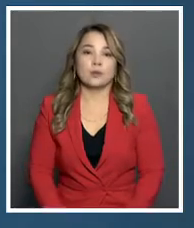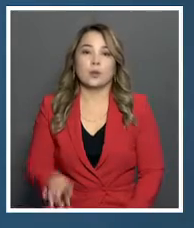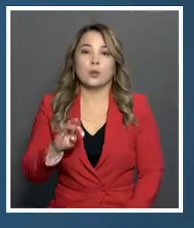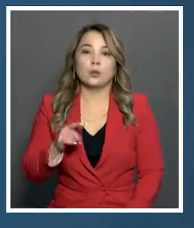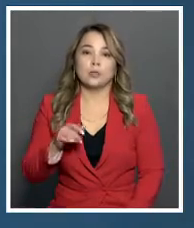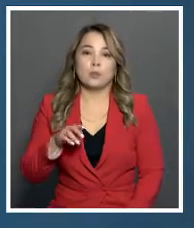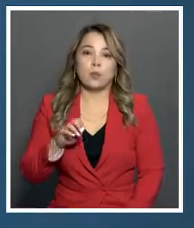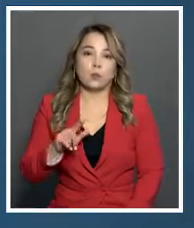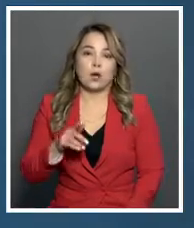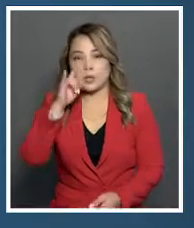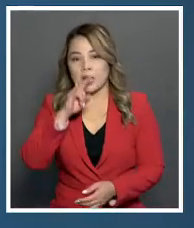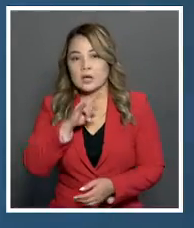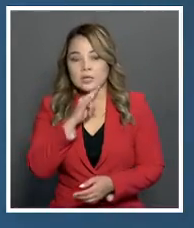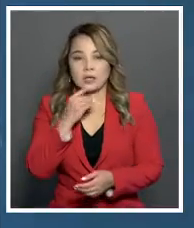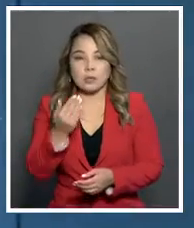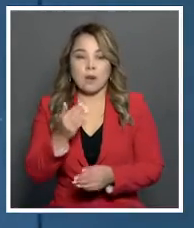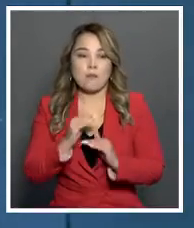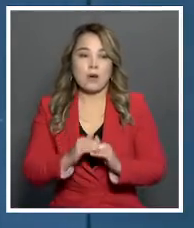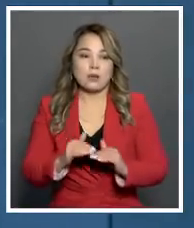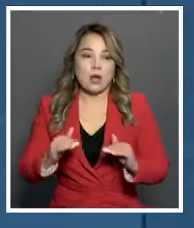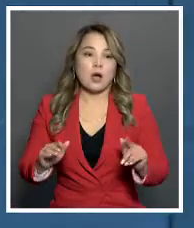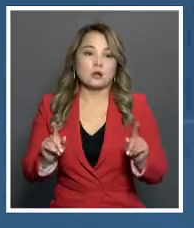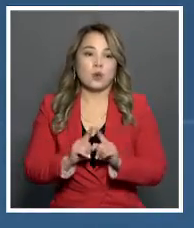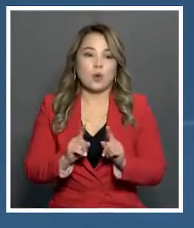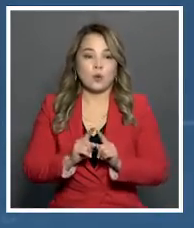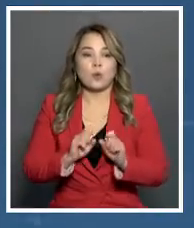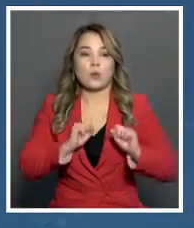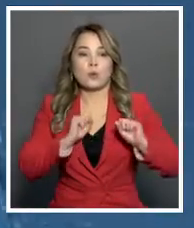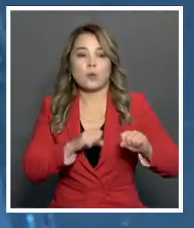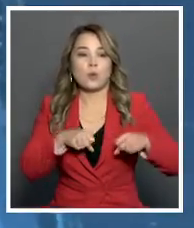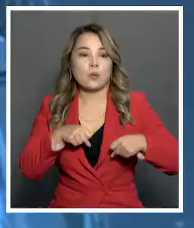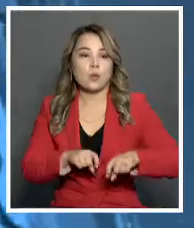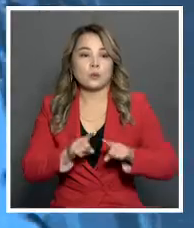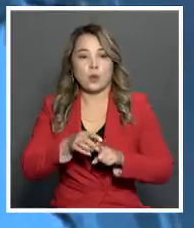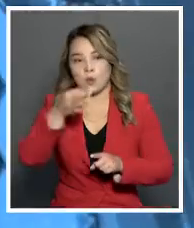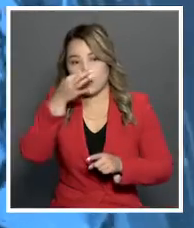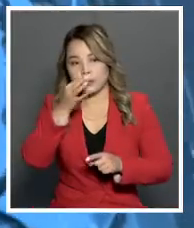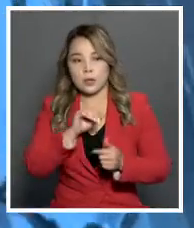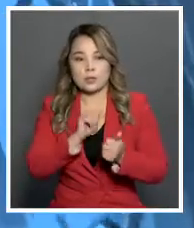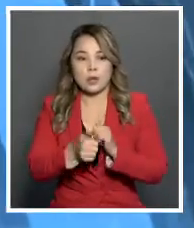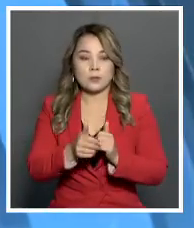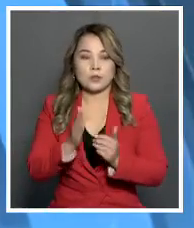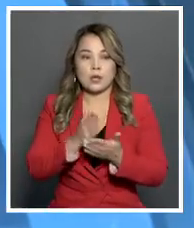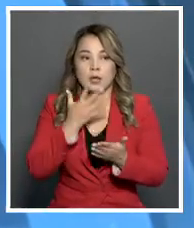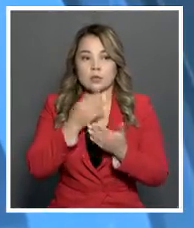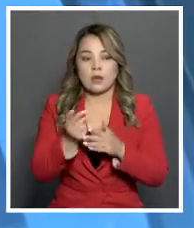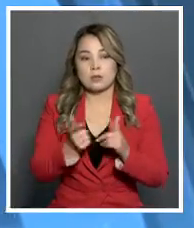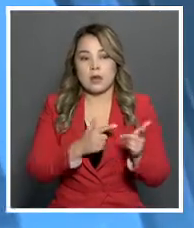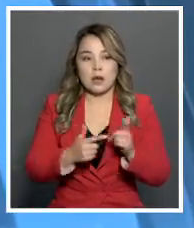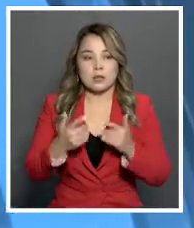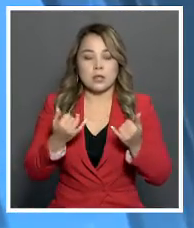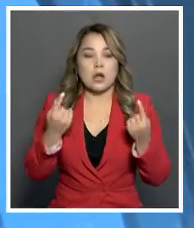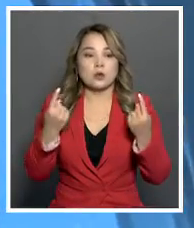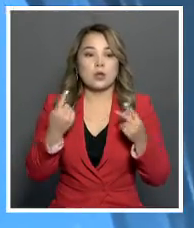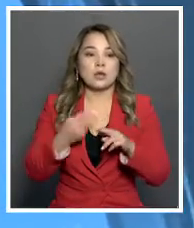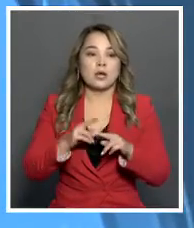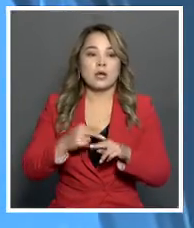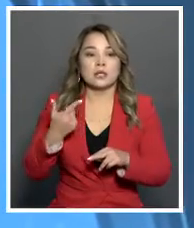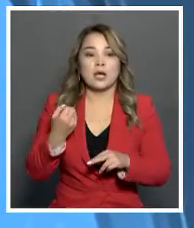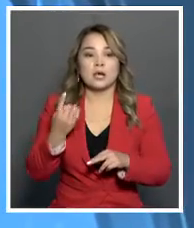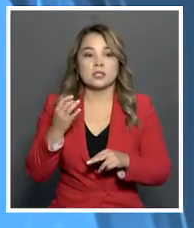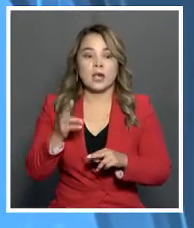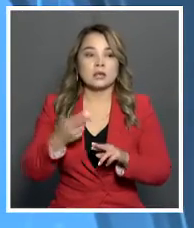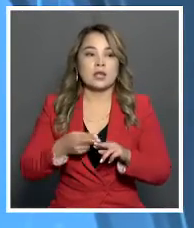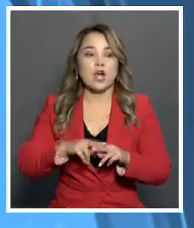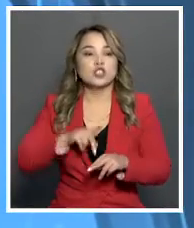Люксембург Қазақстанмен бала құқықтарын қорғау жөніндегі озық тәжірибесімен бөлісуге дайын. Бұл туралы Люксембургте өткен басқосуда ұлы герцогтықтың